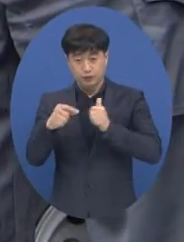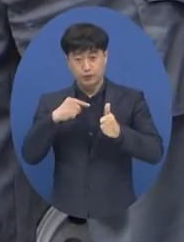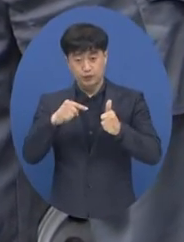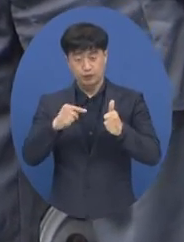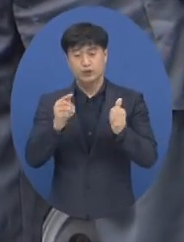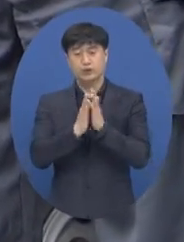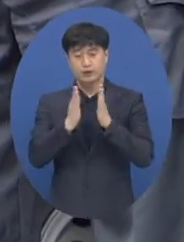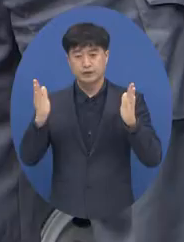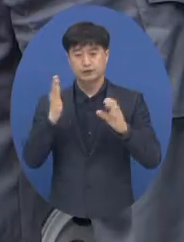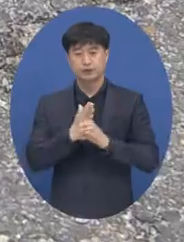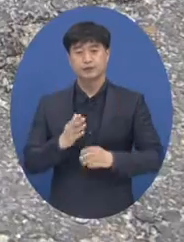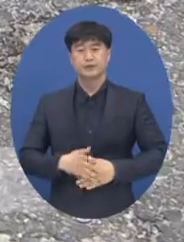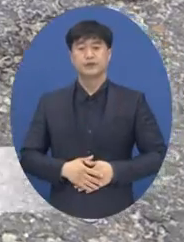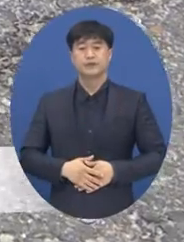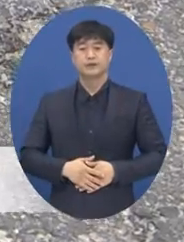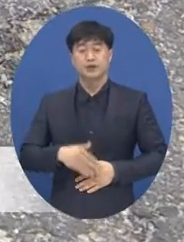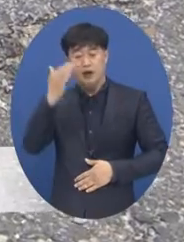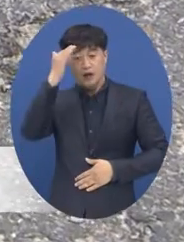교육을 진행하고 있습니다.